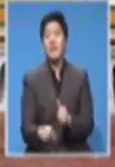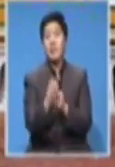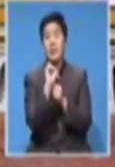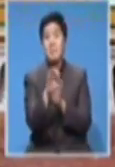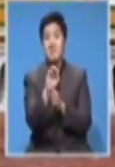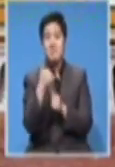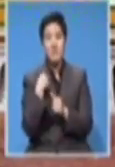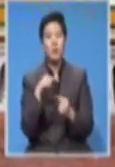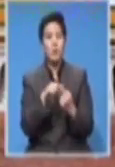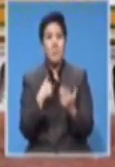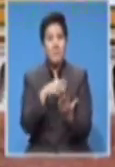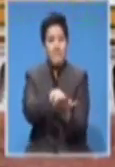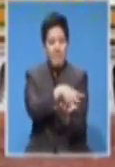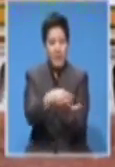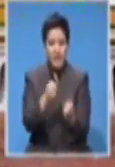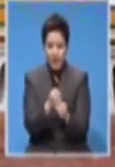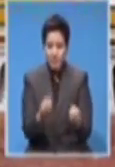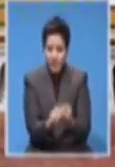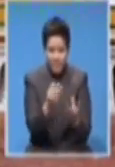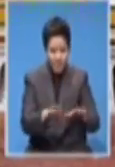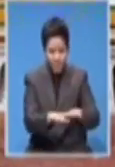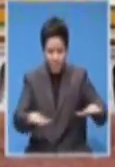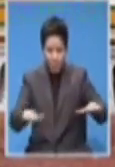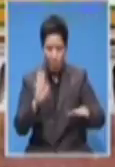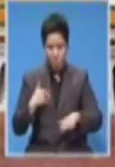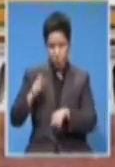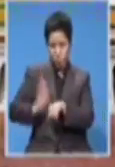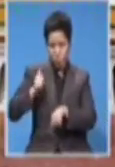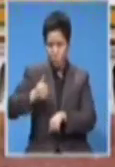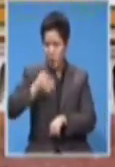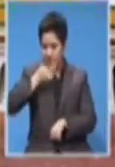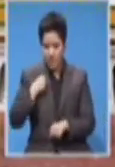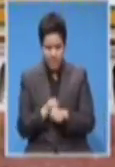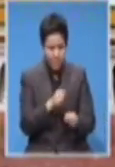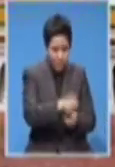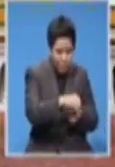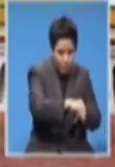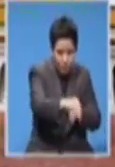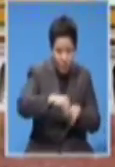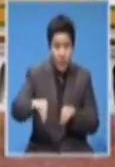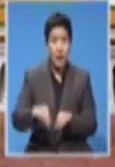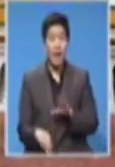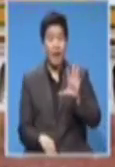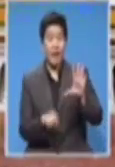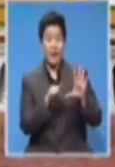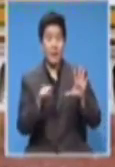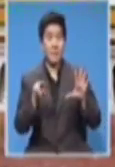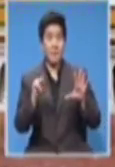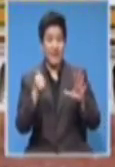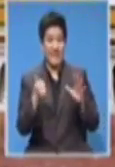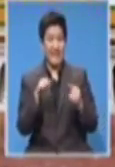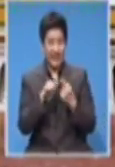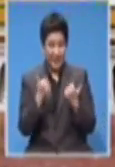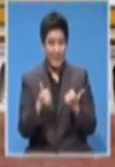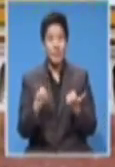ำแล้วก็มีแบบแปลนจัดสวนต่างๆมีนักจัดสวนมืออาชีพมาด้วยนะครับระหว่างวันที่25ถึง31นั้นพฤษภาคมนี้นะ